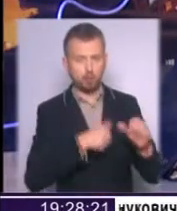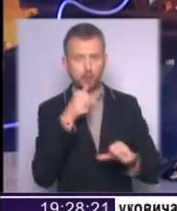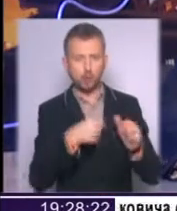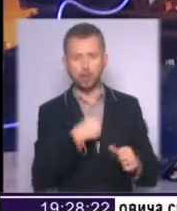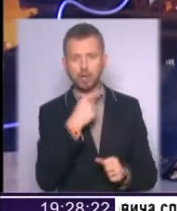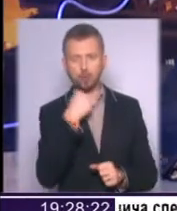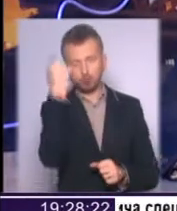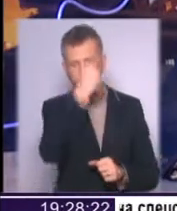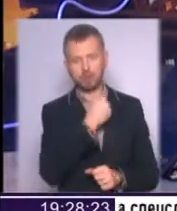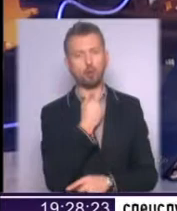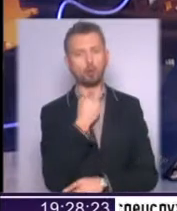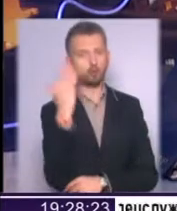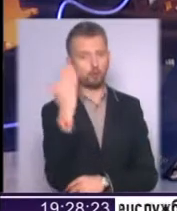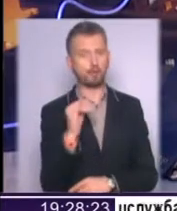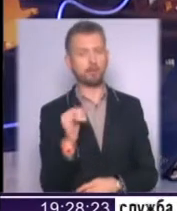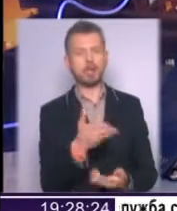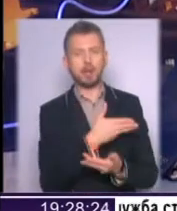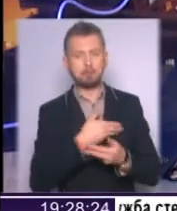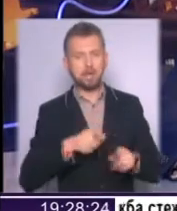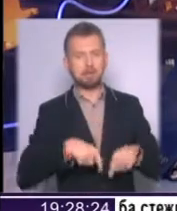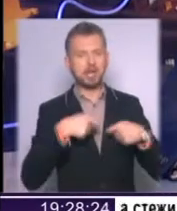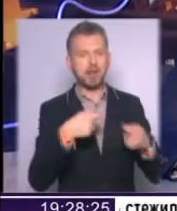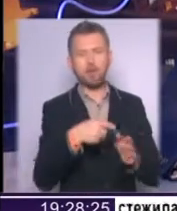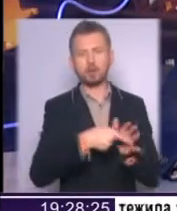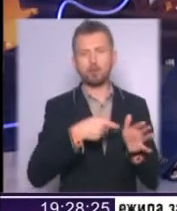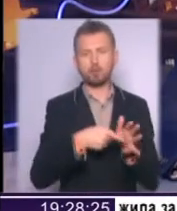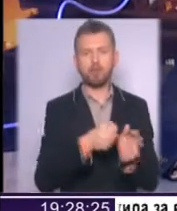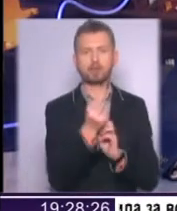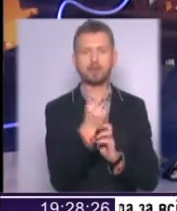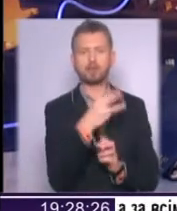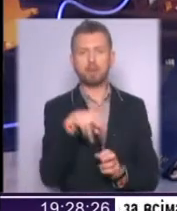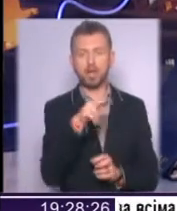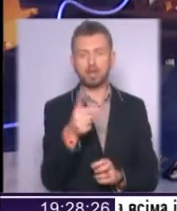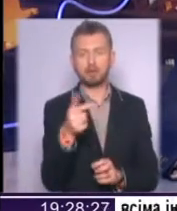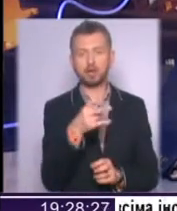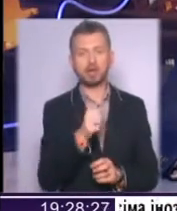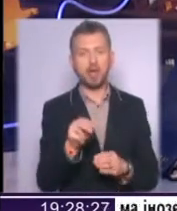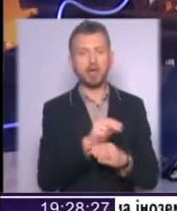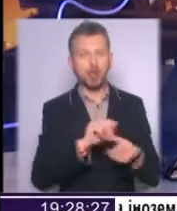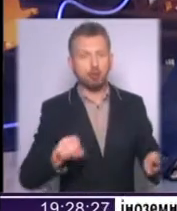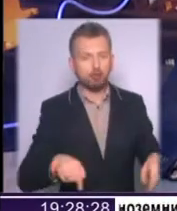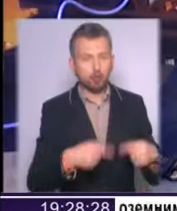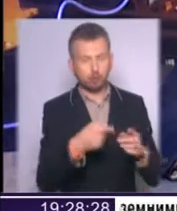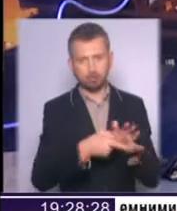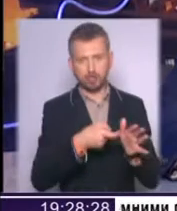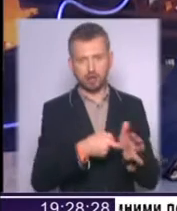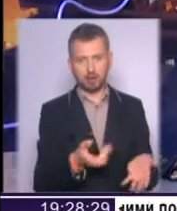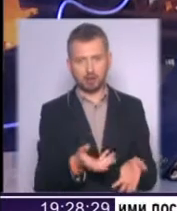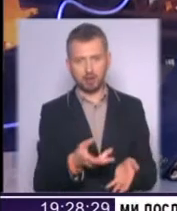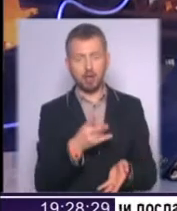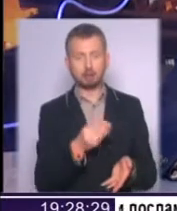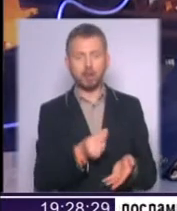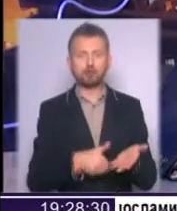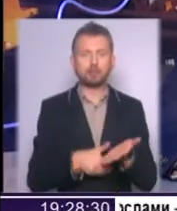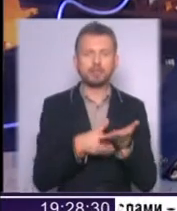особисто голосував, і ми передавали на Донбас 12 мільярдів гривень на реконструкцію, модернізацію шахт. Угу. На